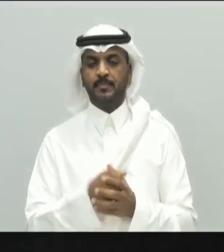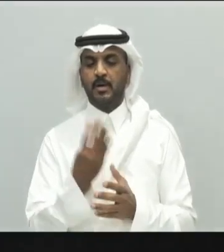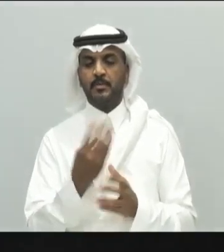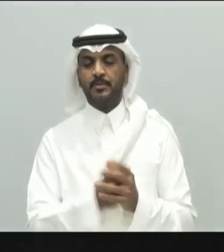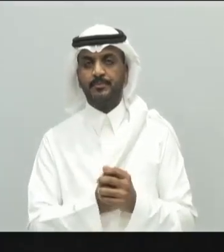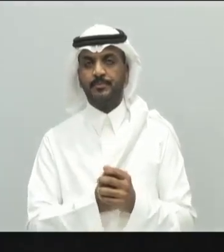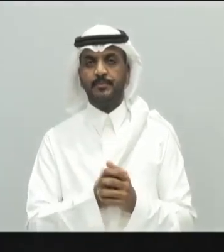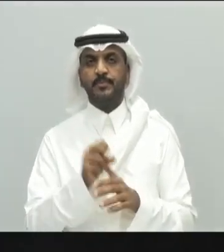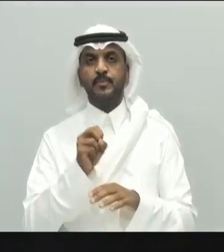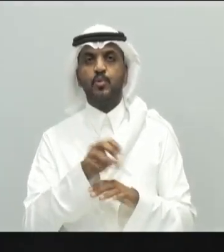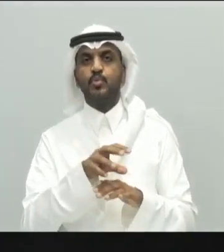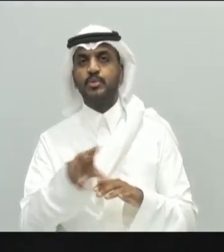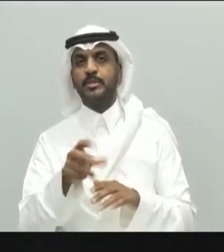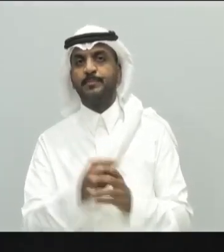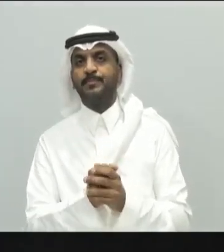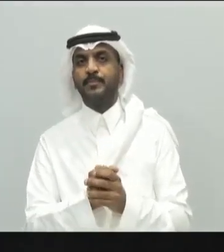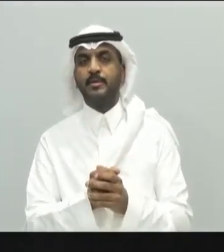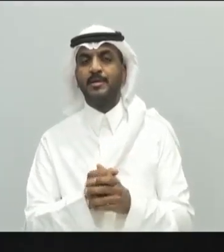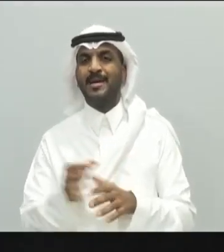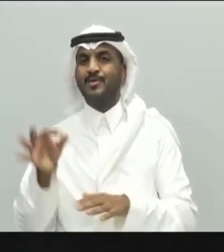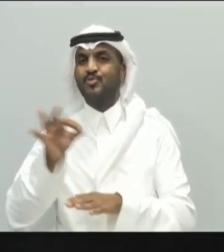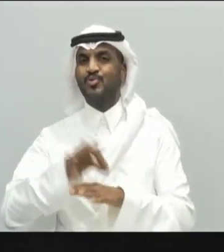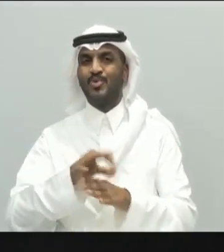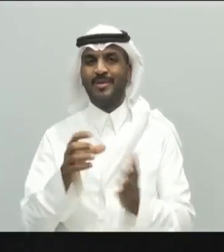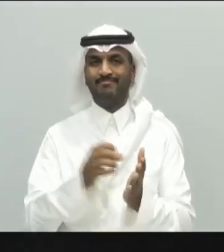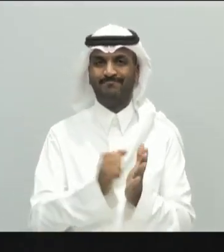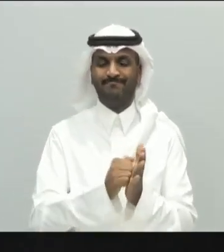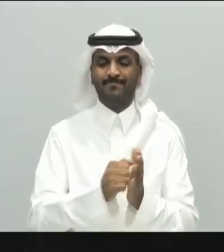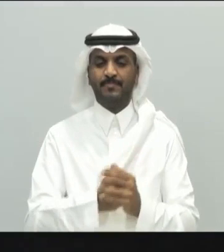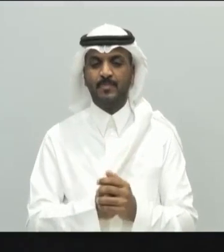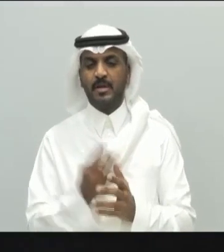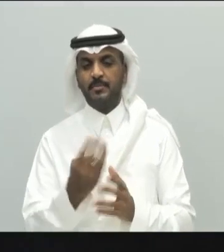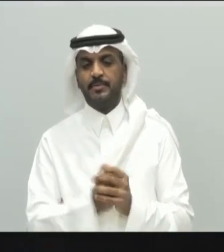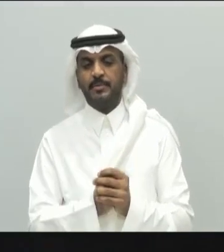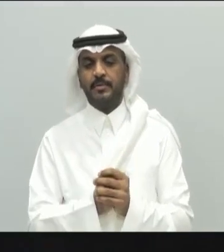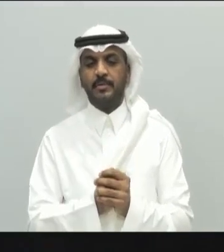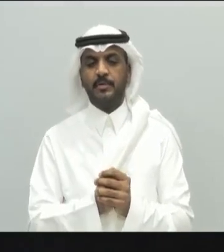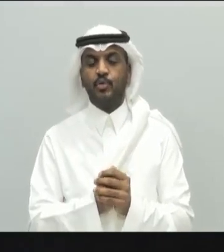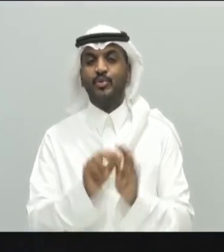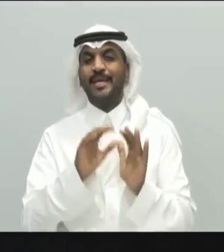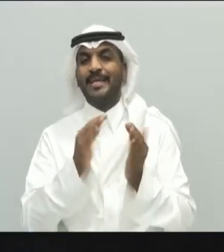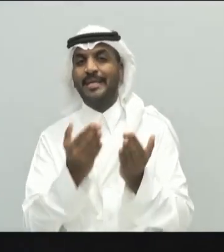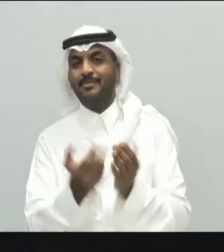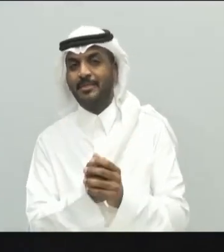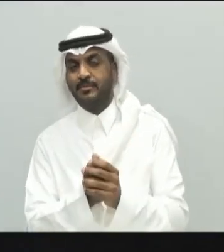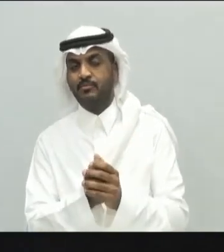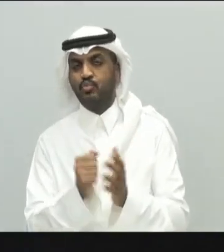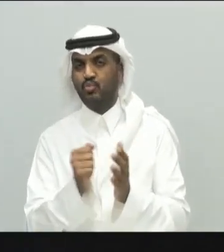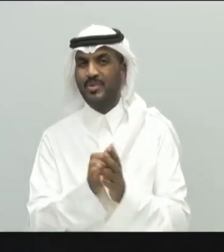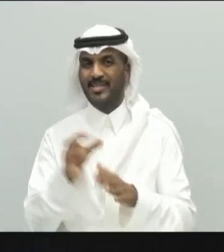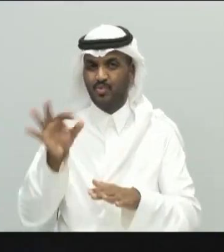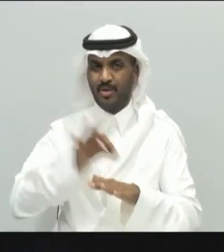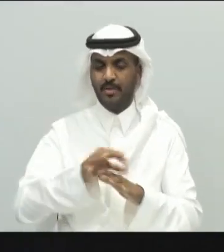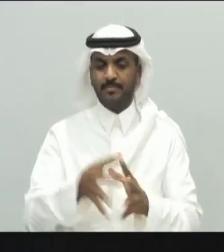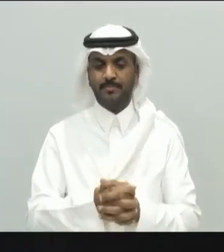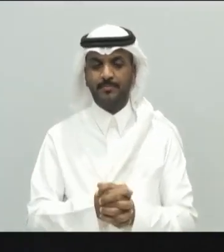الرابع توزيع السكان الدرس الخامس تركيبه